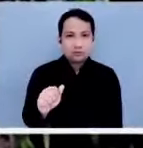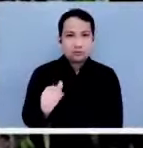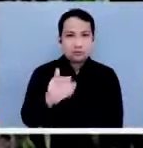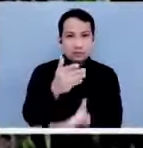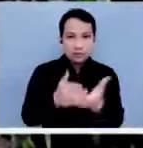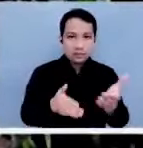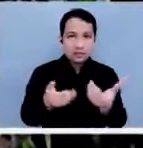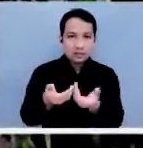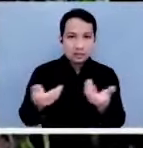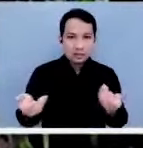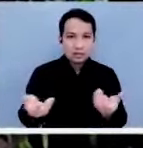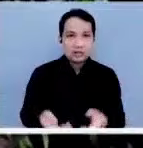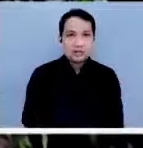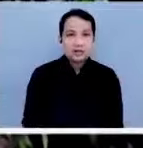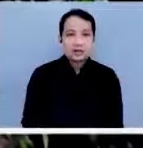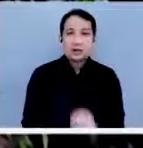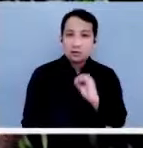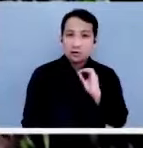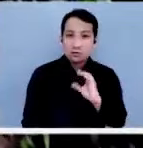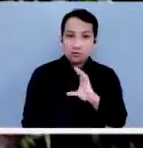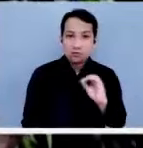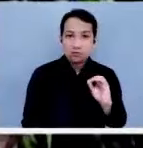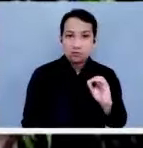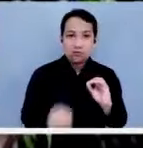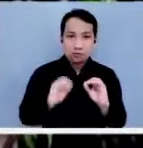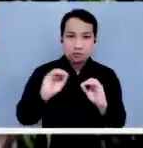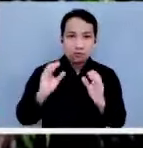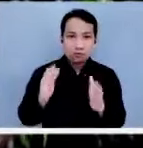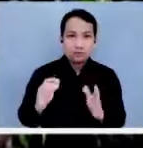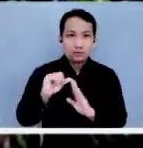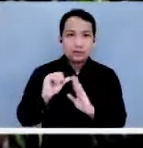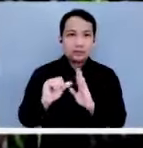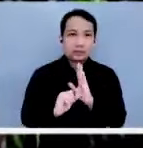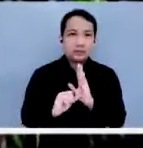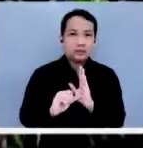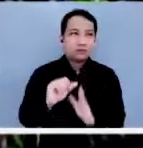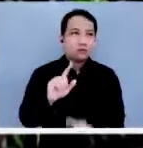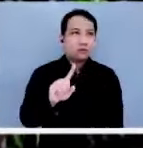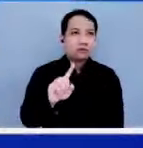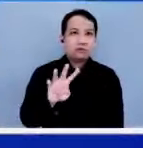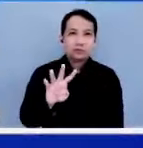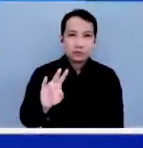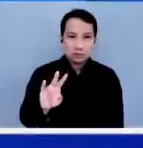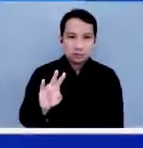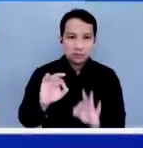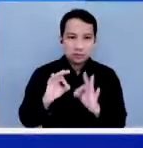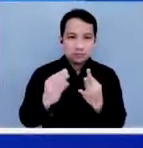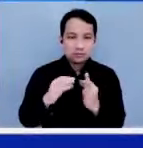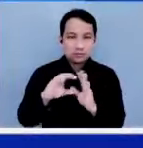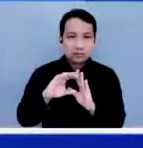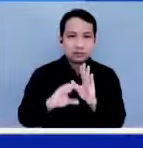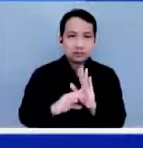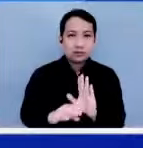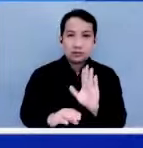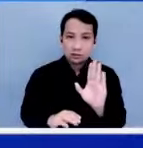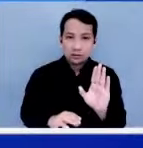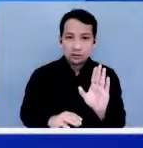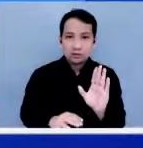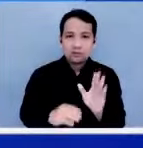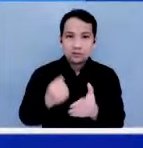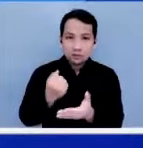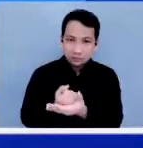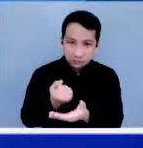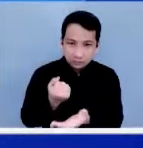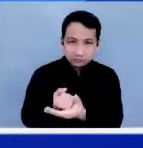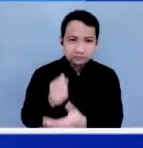dalawa, co-ownership. Ayon sa Article 147 ng Family Code, ang inyong mga sweldo at lahat